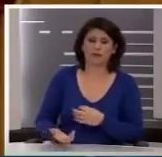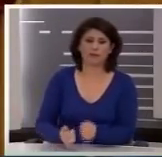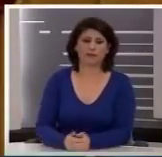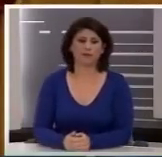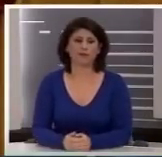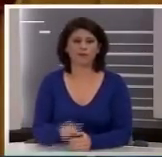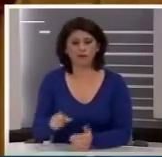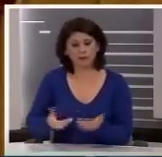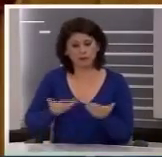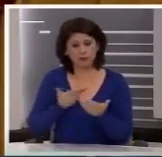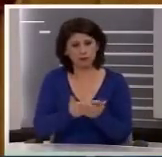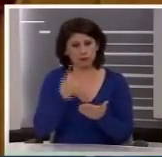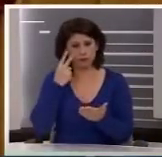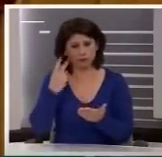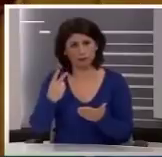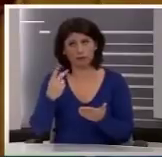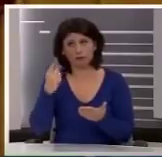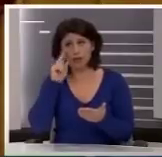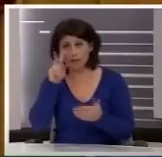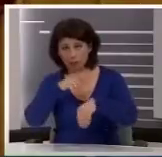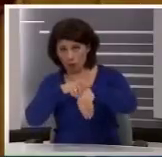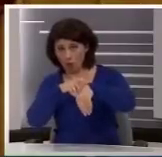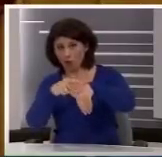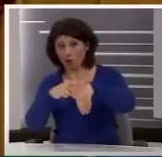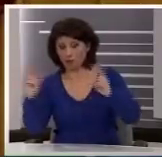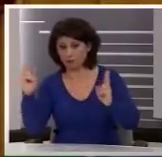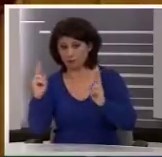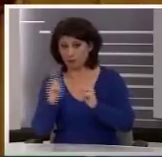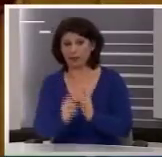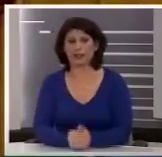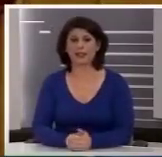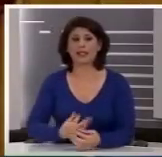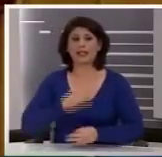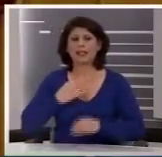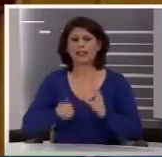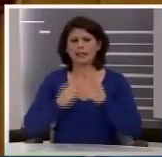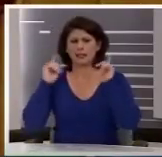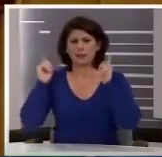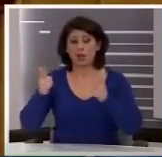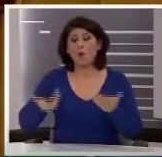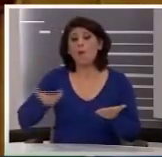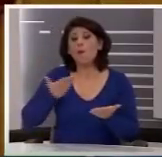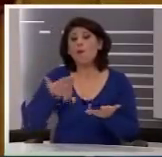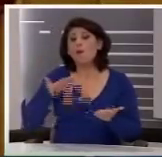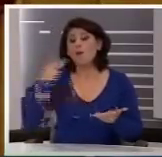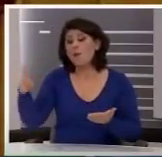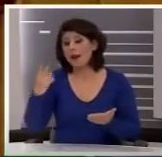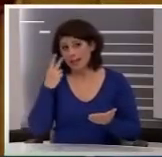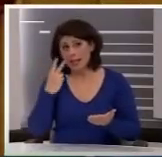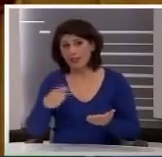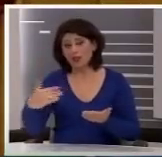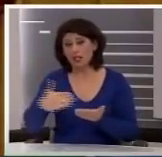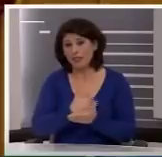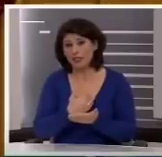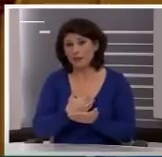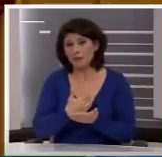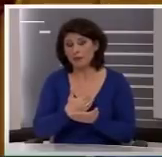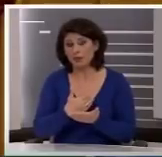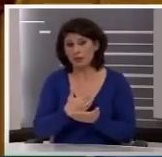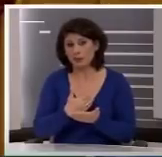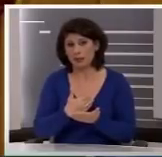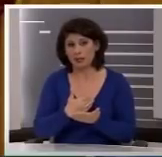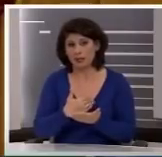από την πρόταση που κοιτάω, βλέπω το χρόνο είναι αδυσόπιτος, βλέπω λοιπόν στην πρότασή σας. Κύριε της Νέας Δημοκρατίας, στην πρότασή σας είδατε ότι τα αδικήματα που καταλογεί,